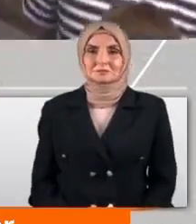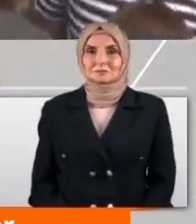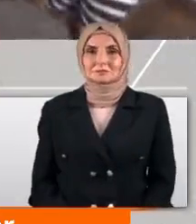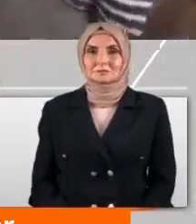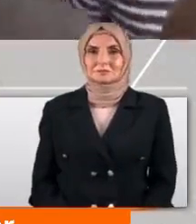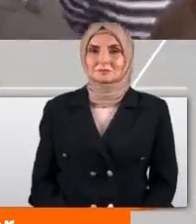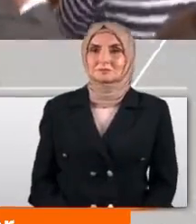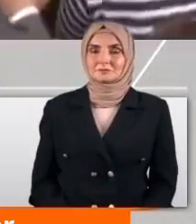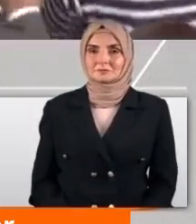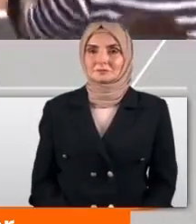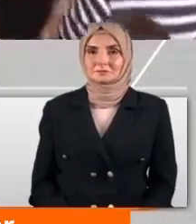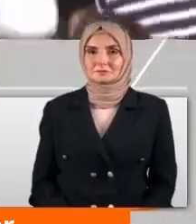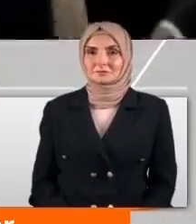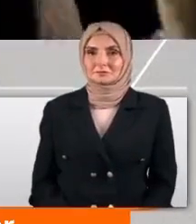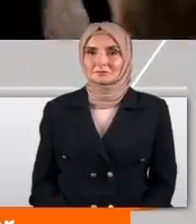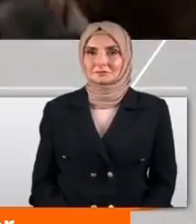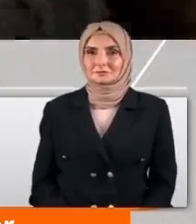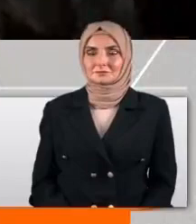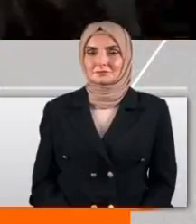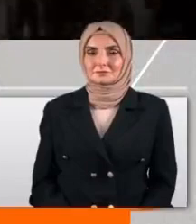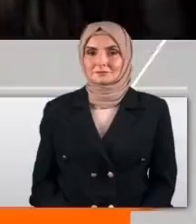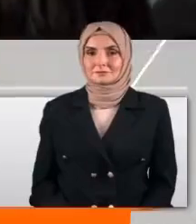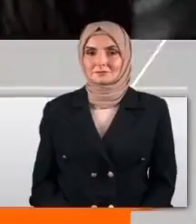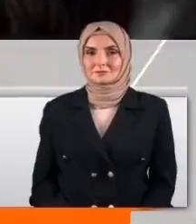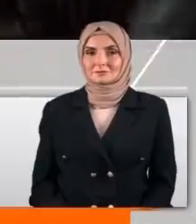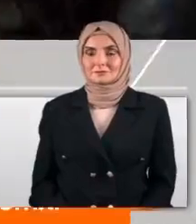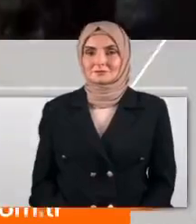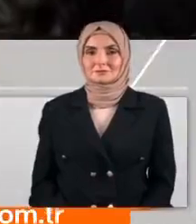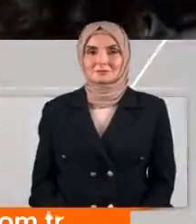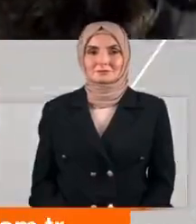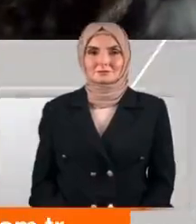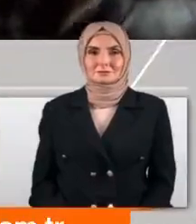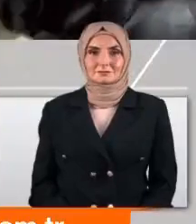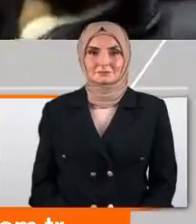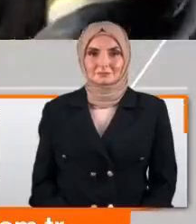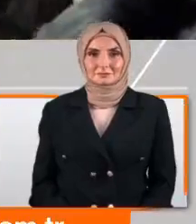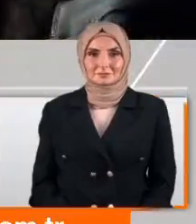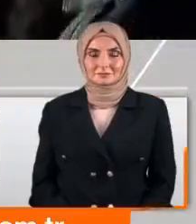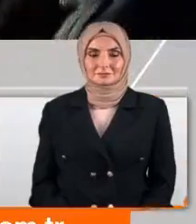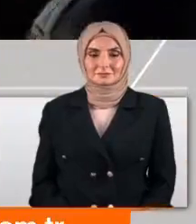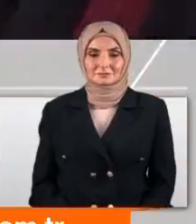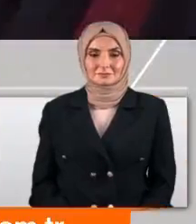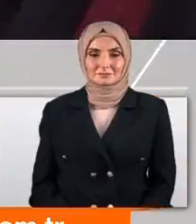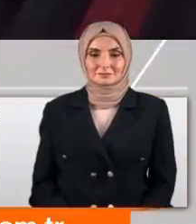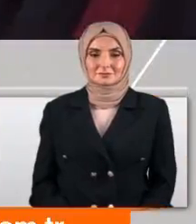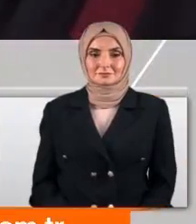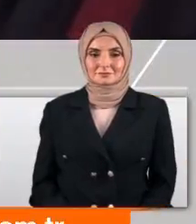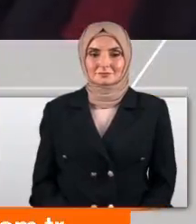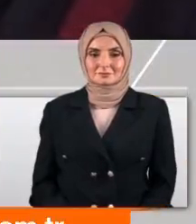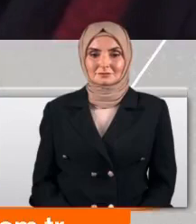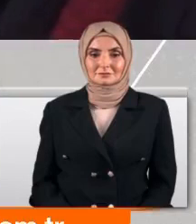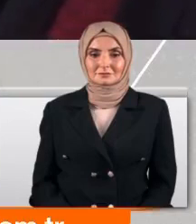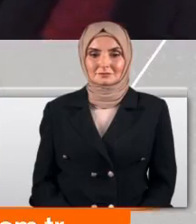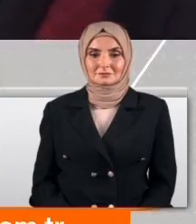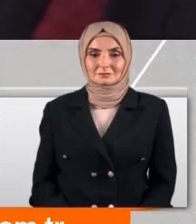bir görevlendirme Sayın Kılıçdaroğlu başından itibaren yapmışsa, dediğim gibi Cumhuriyet Halk Partisi Genel